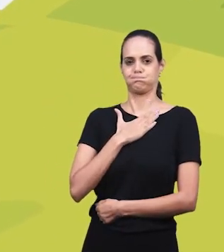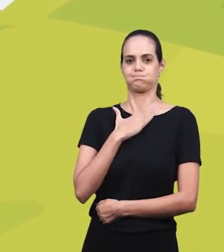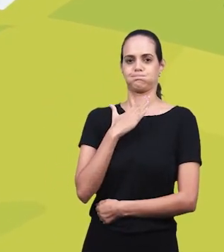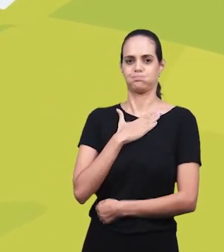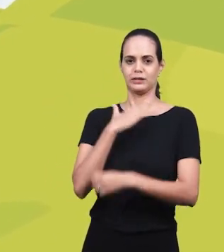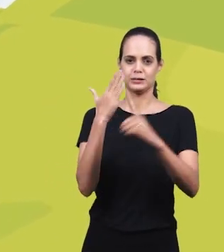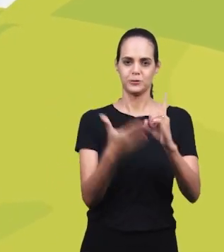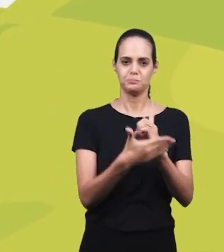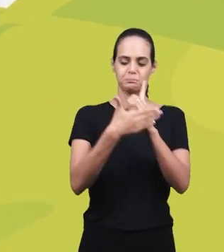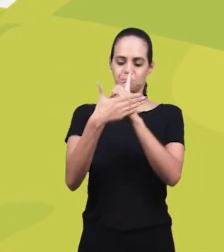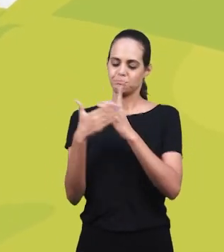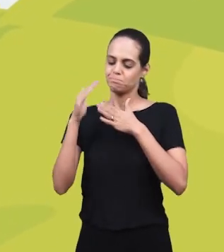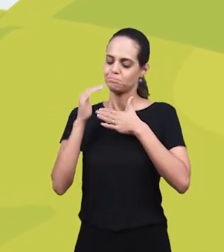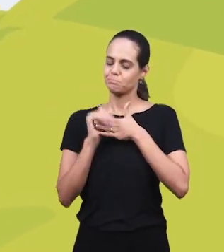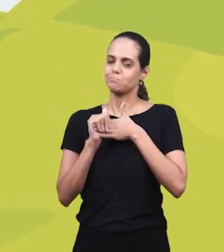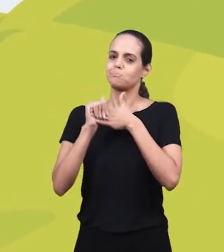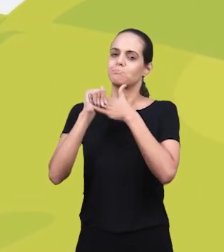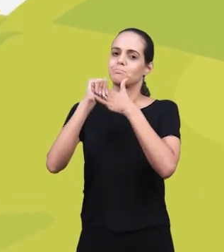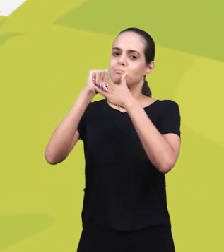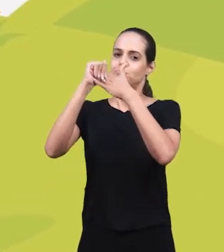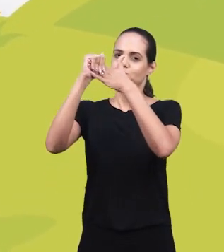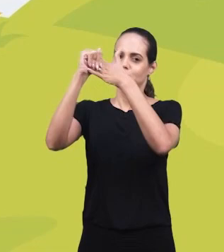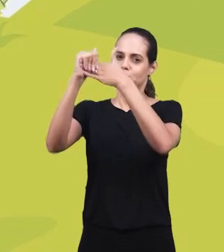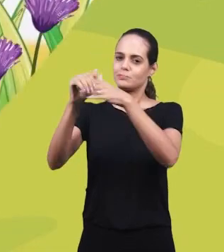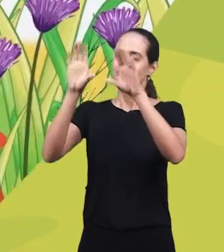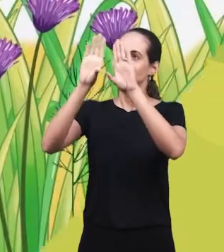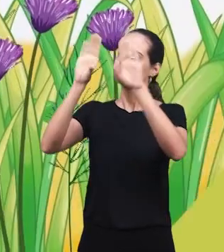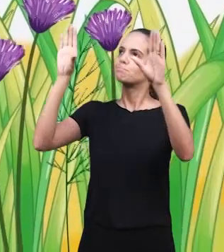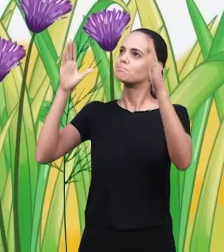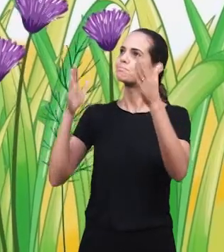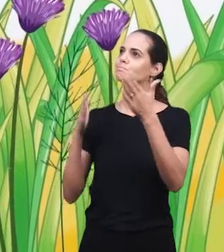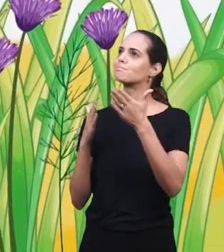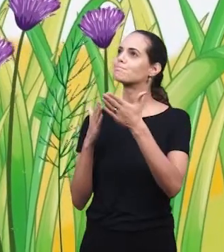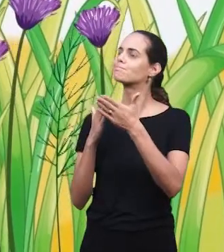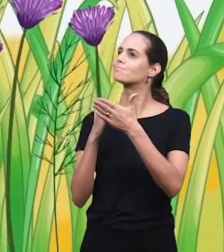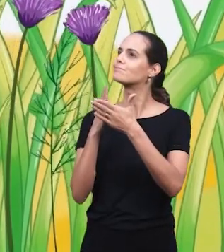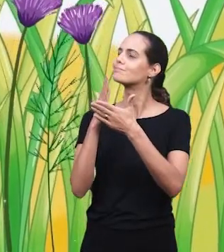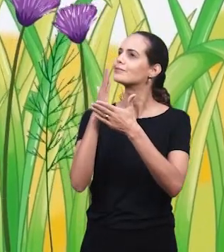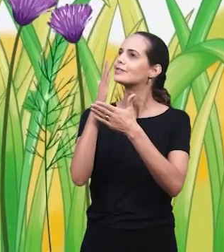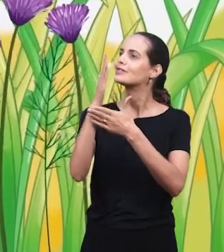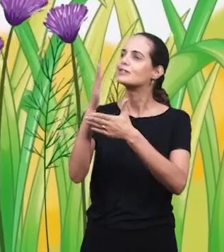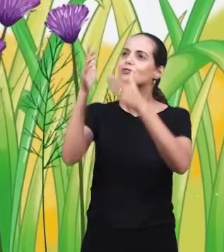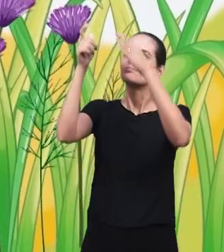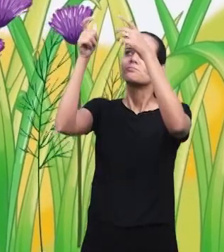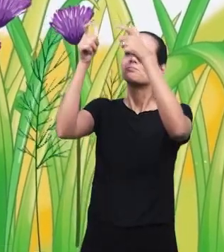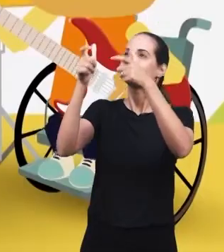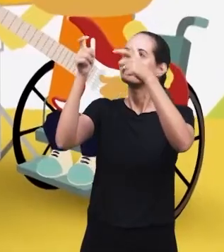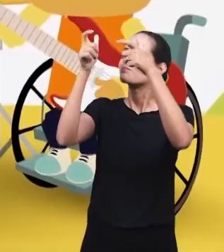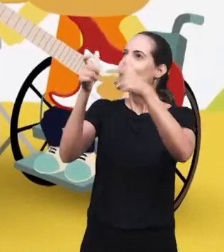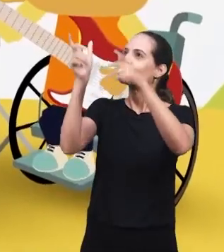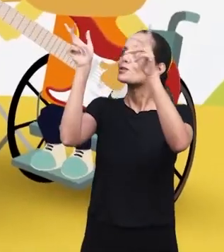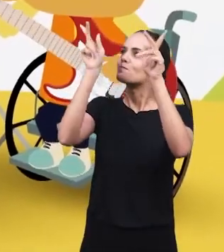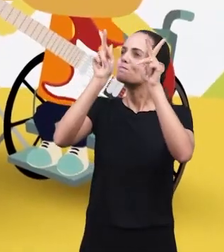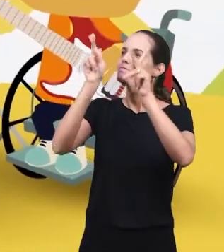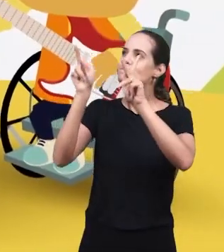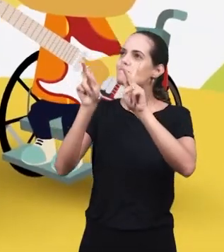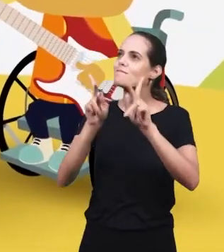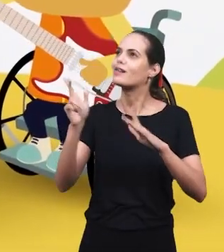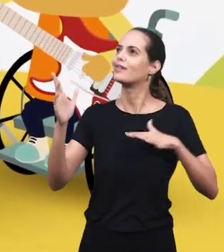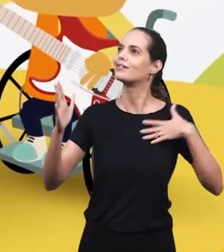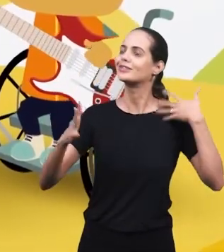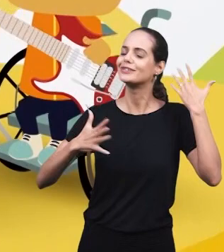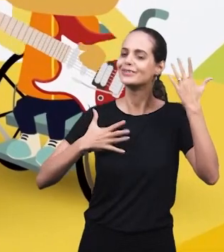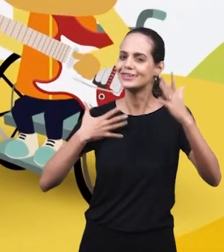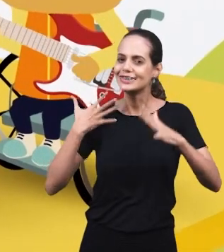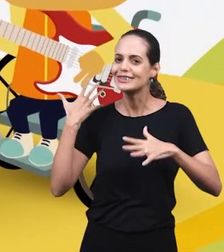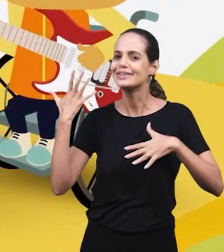e vos guiarei. E vos levarei a lugar cheio de gozo